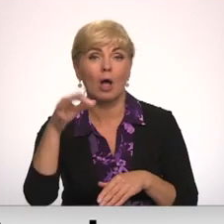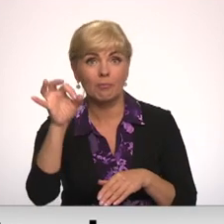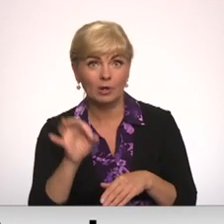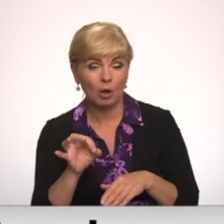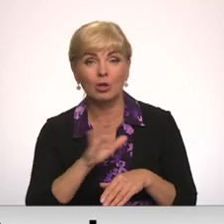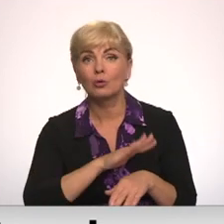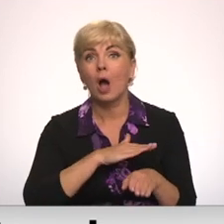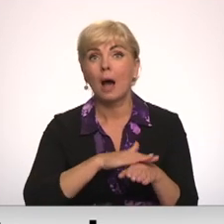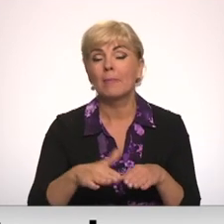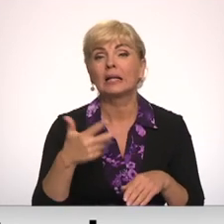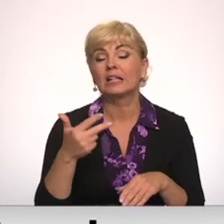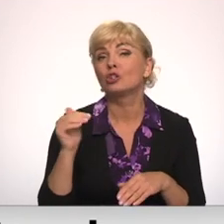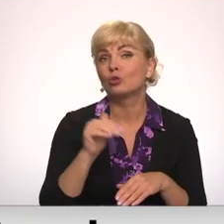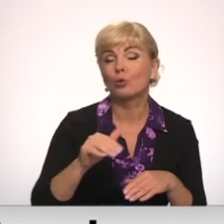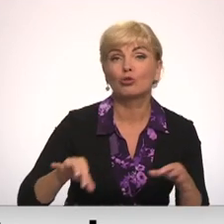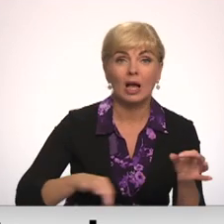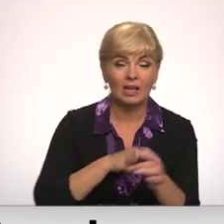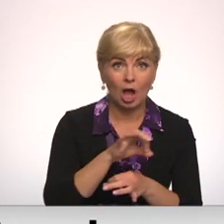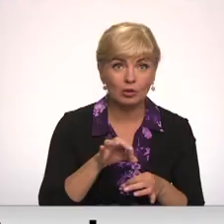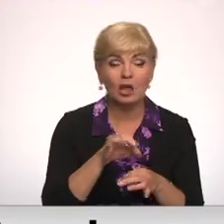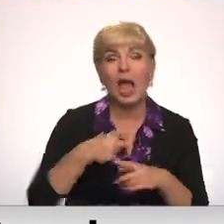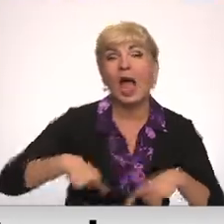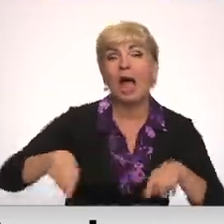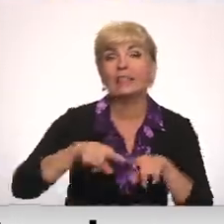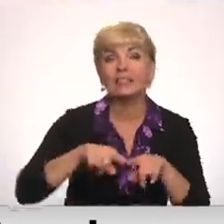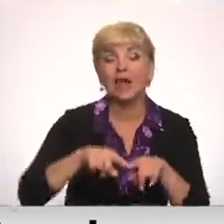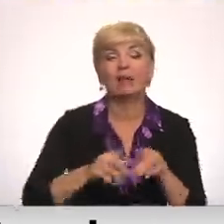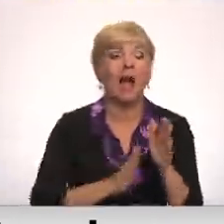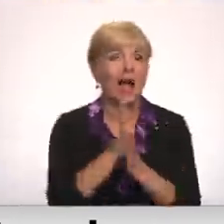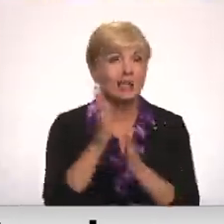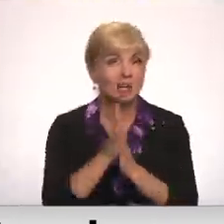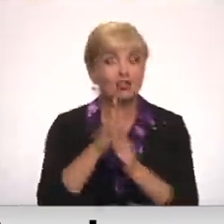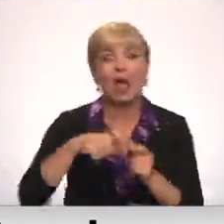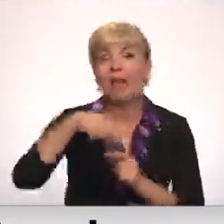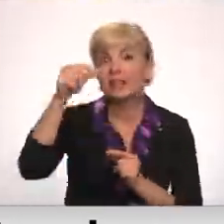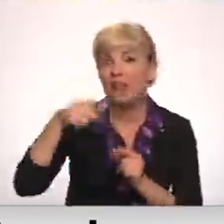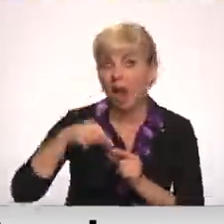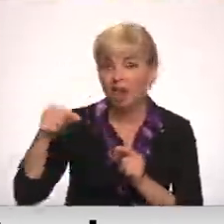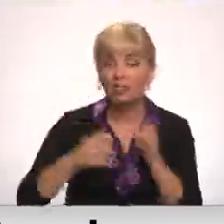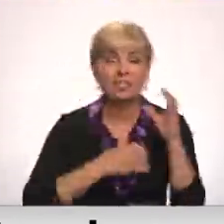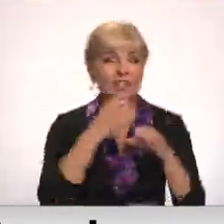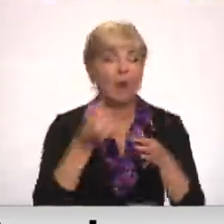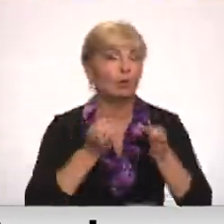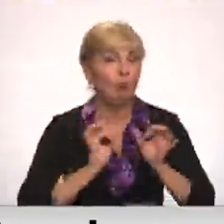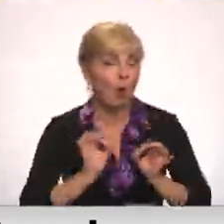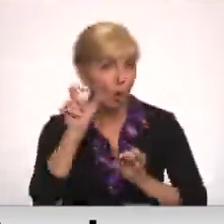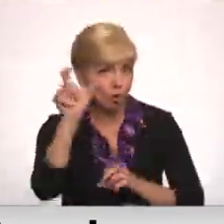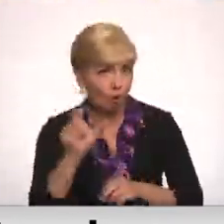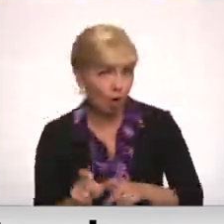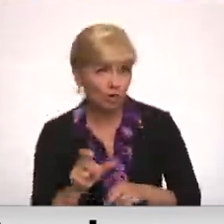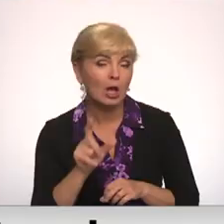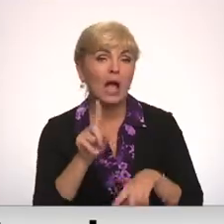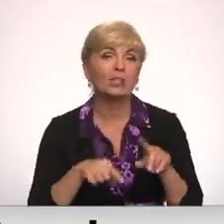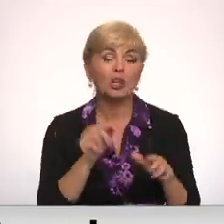no nepilnus 3000 hektāru lielās ezera platības ir aizauguši ar niedrājiem. Geoloģijas doktors Jānis Lapinskis ik pa